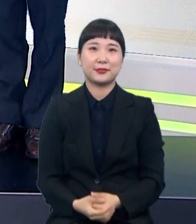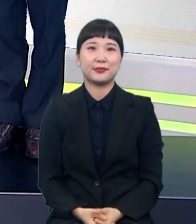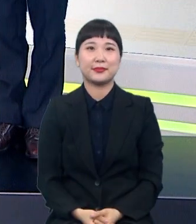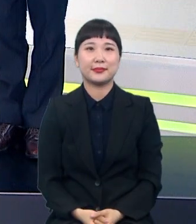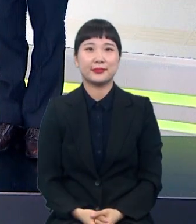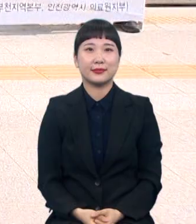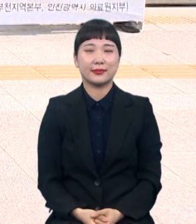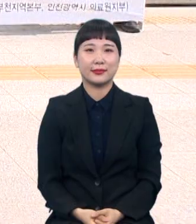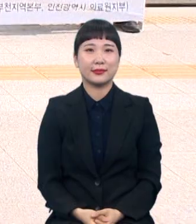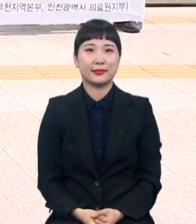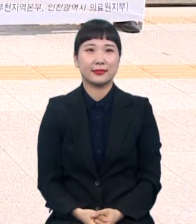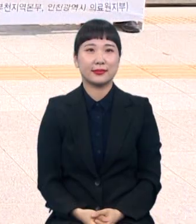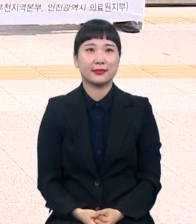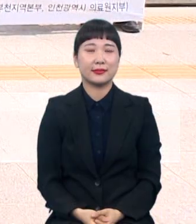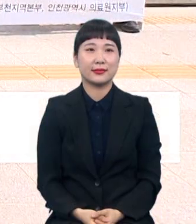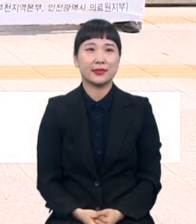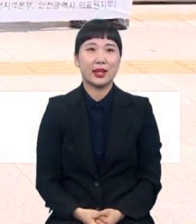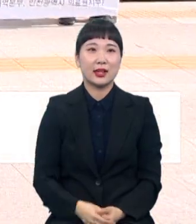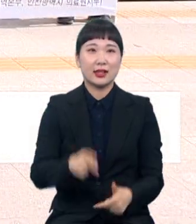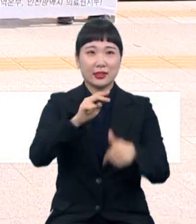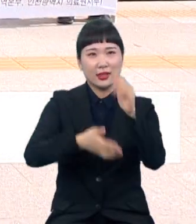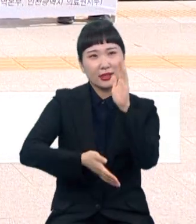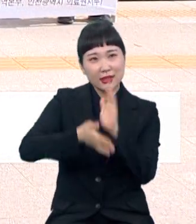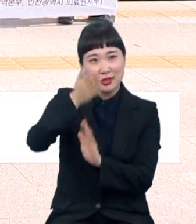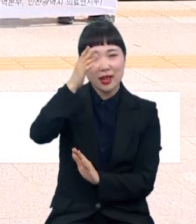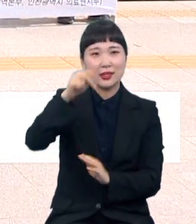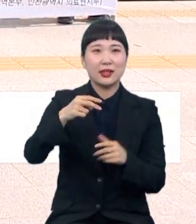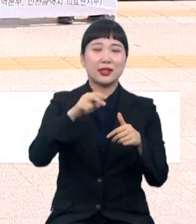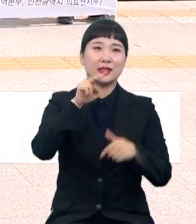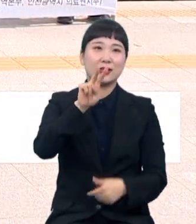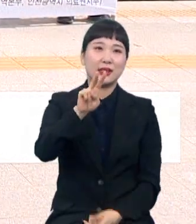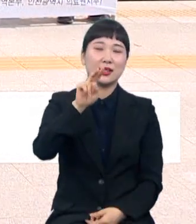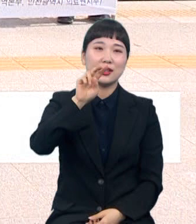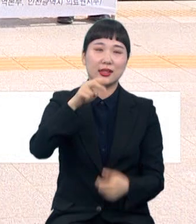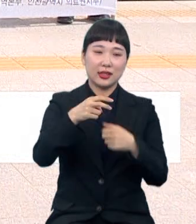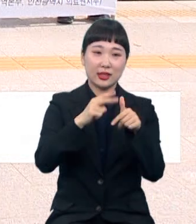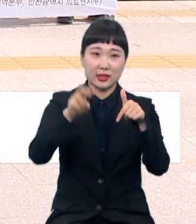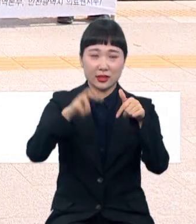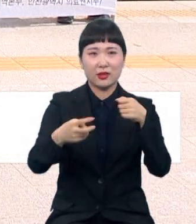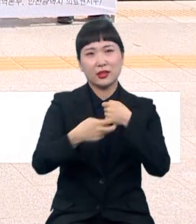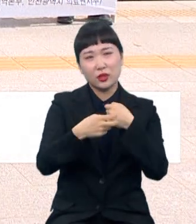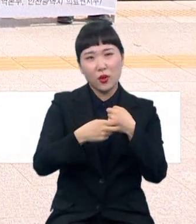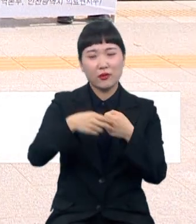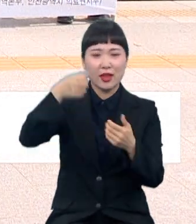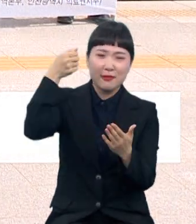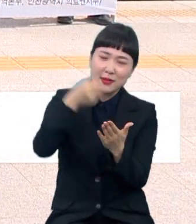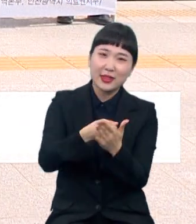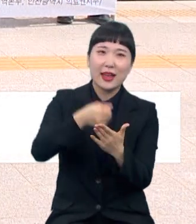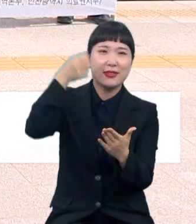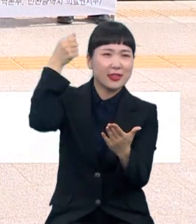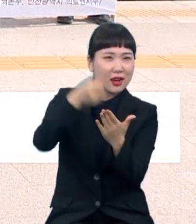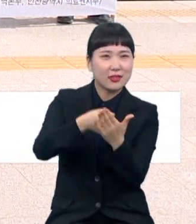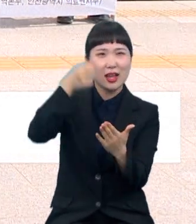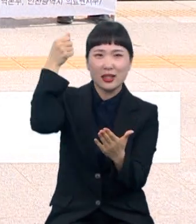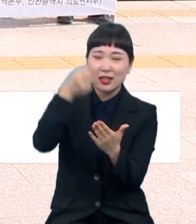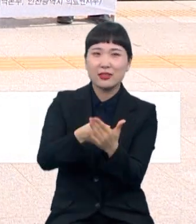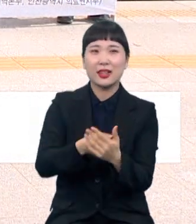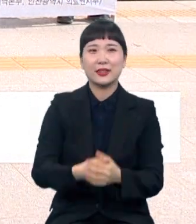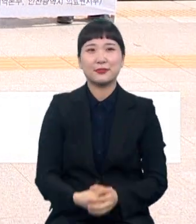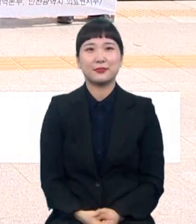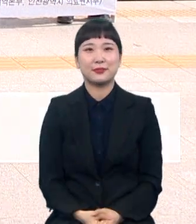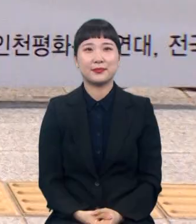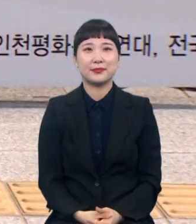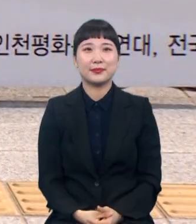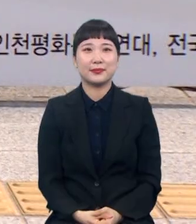보도입니다. 강남춘 시장은 제2인천의료원 건립을 결단하라! 결단하라! 결단하라!